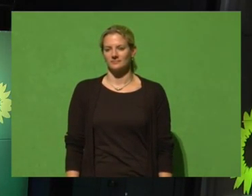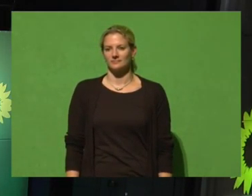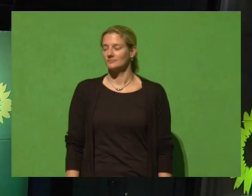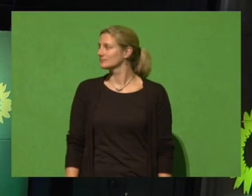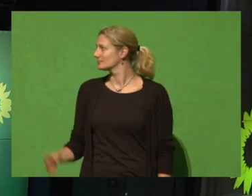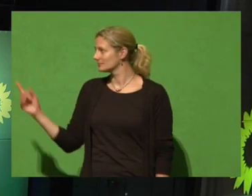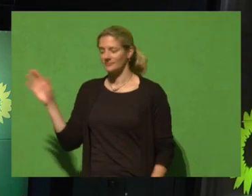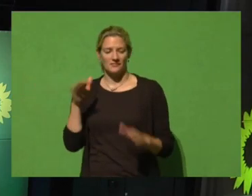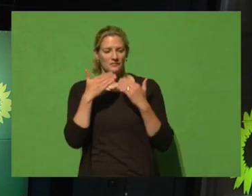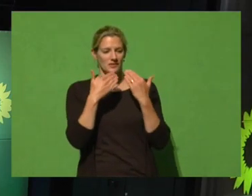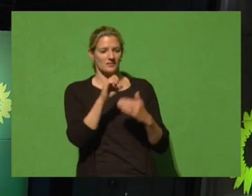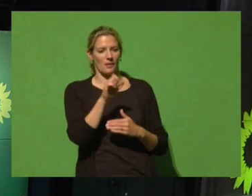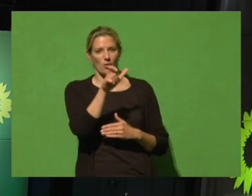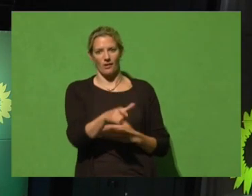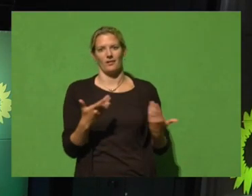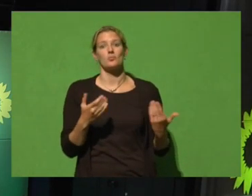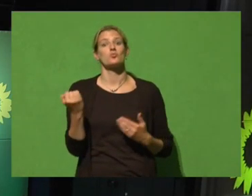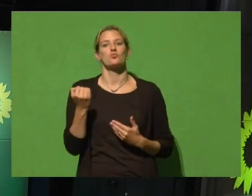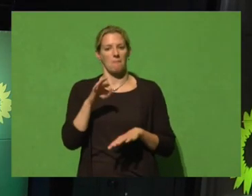Vielen Dank, Samuel. Das war eine Punktlandung.